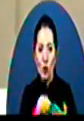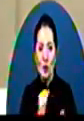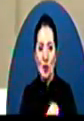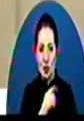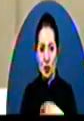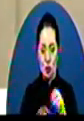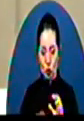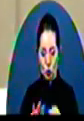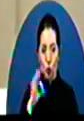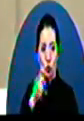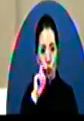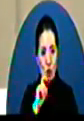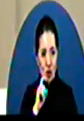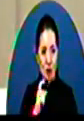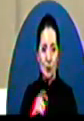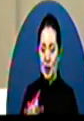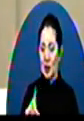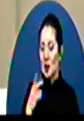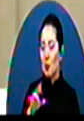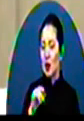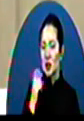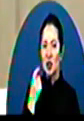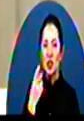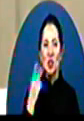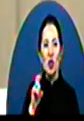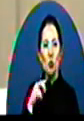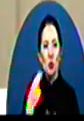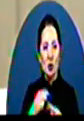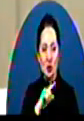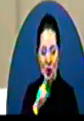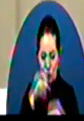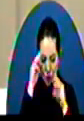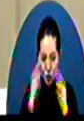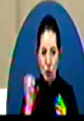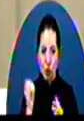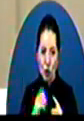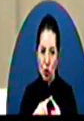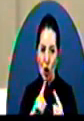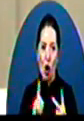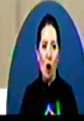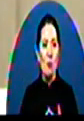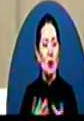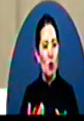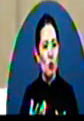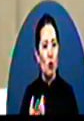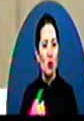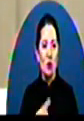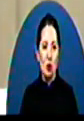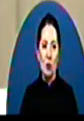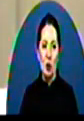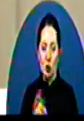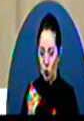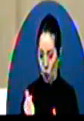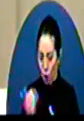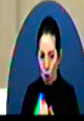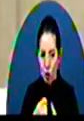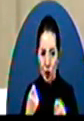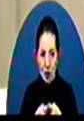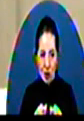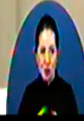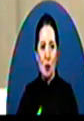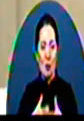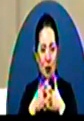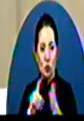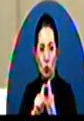байгаа. Сайн Нямбатар гэж ярьла тийм ээ. Дэд бүтцийн асуудлыг шийдвэрлэх ёстой. Мөн орлогод нийцсэн орон сууц хөтөлбөрийг